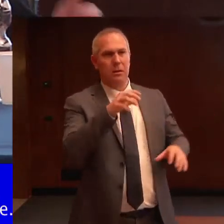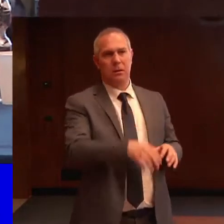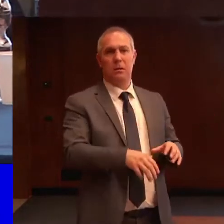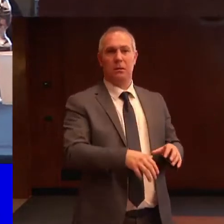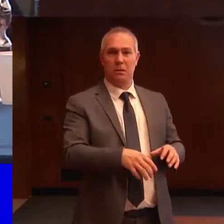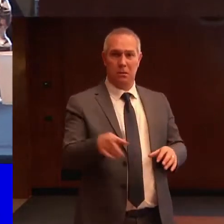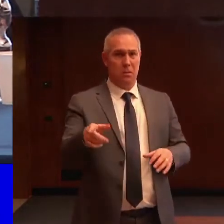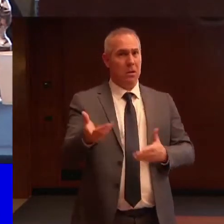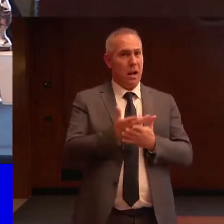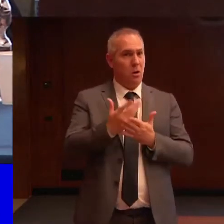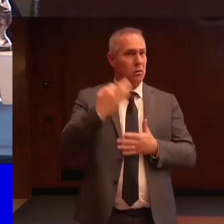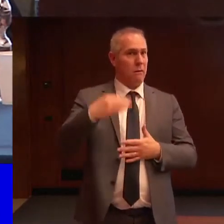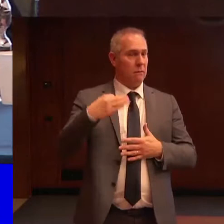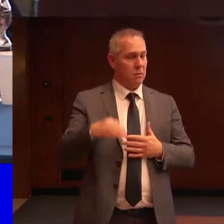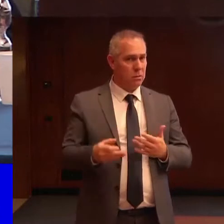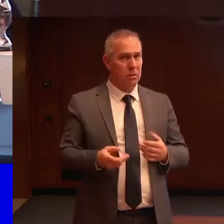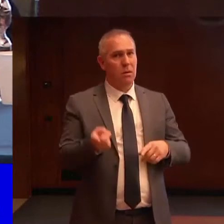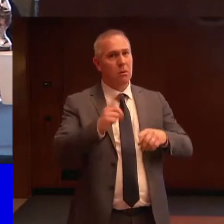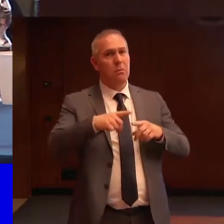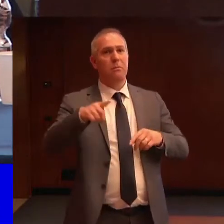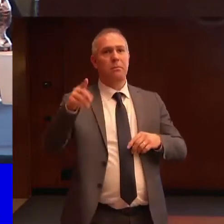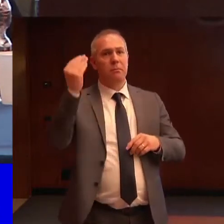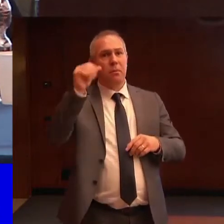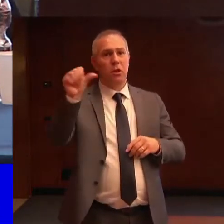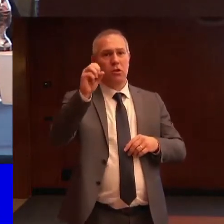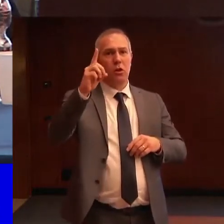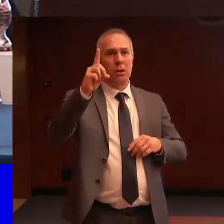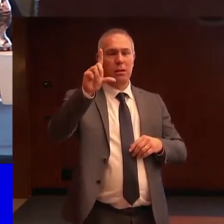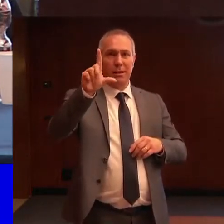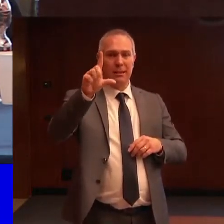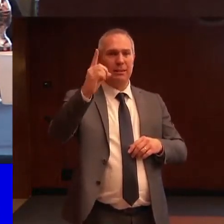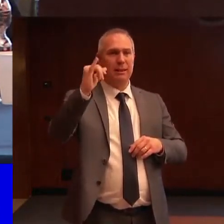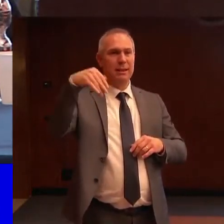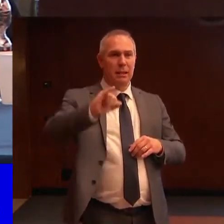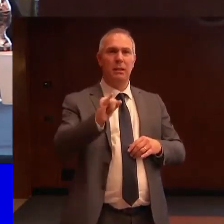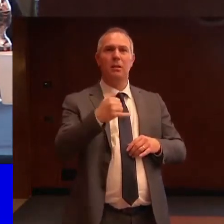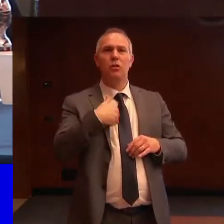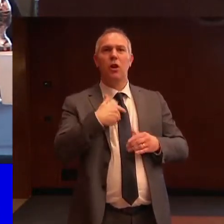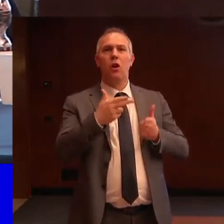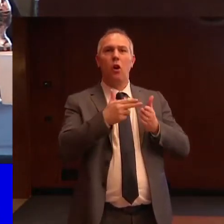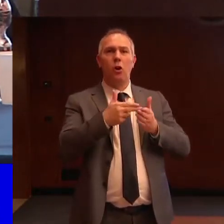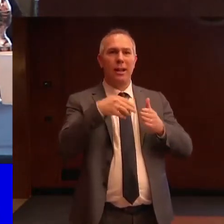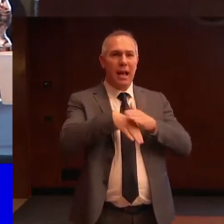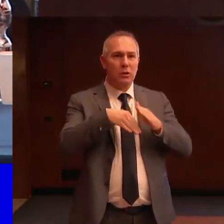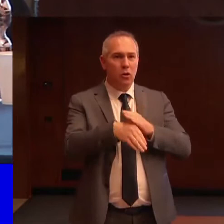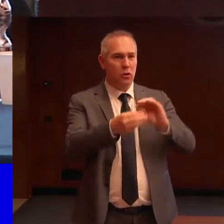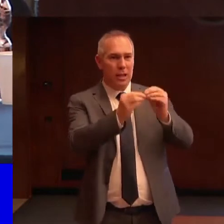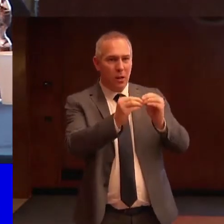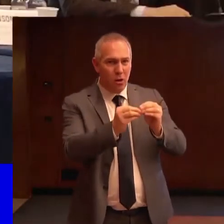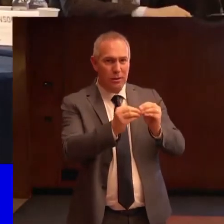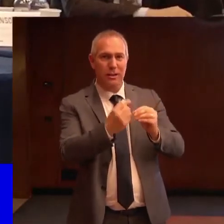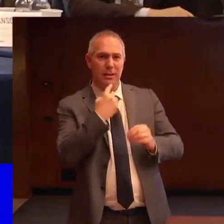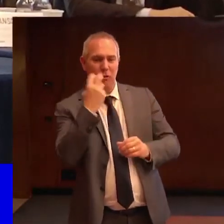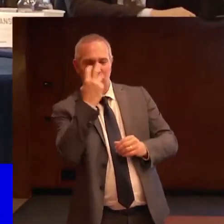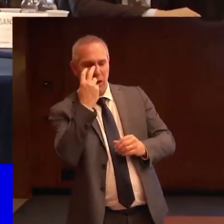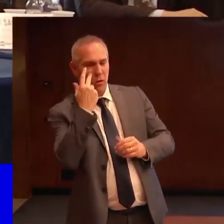finale. Poi penso a Soldini, al colore nascosto delle cose, sui non vedenti. Soldini